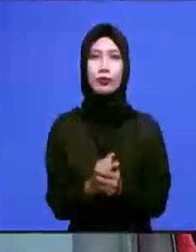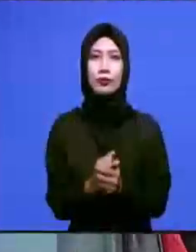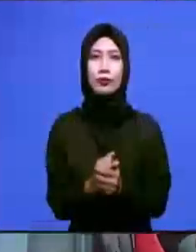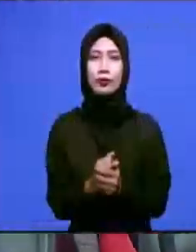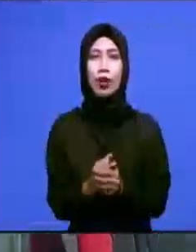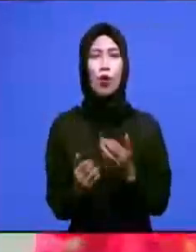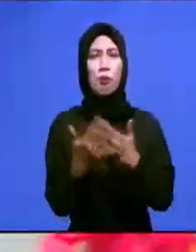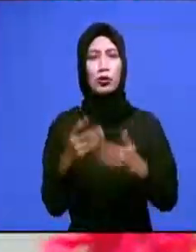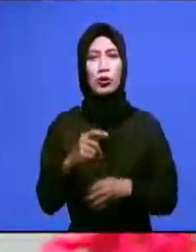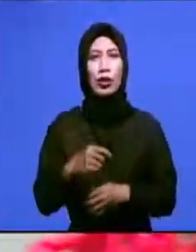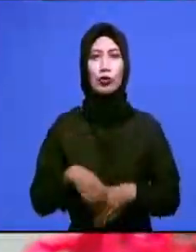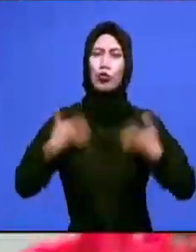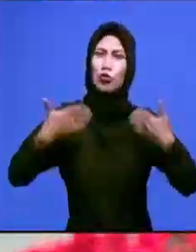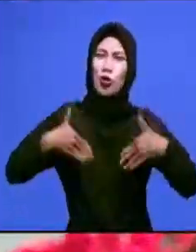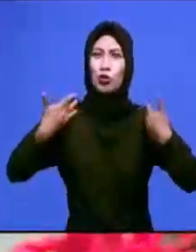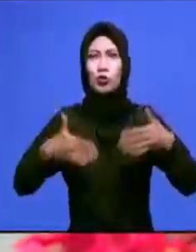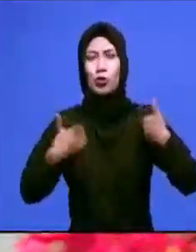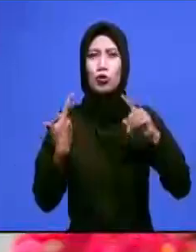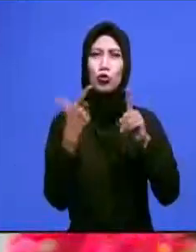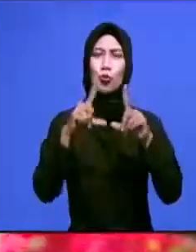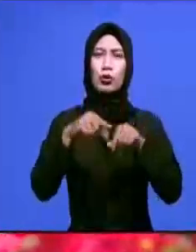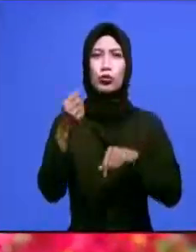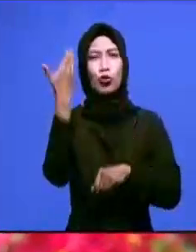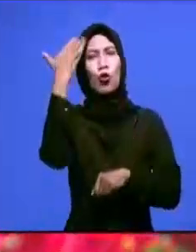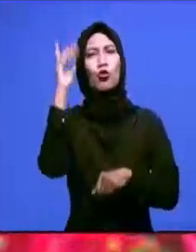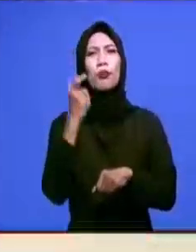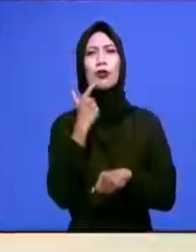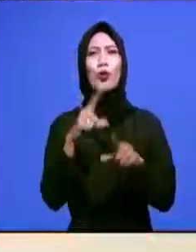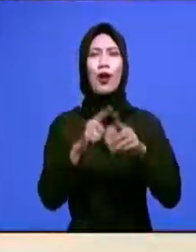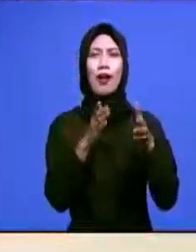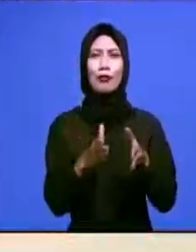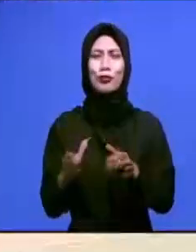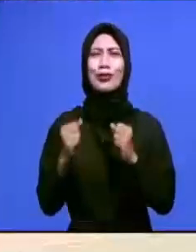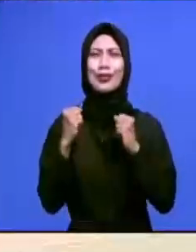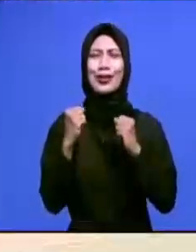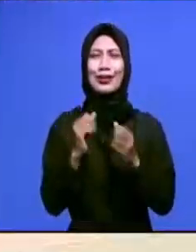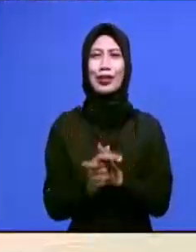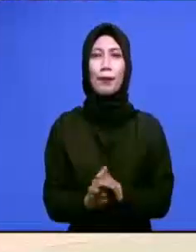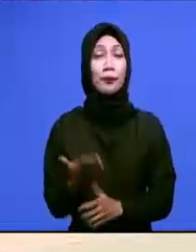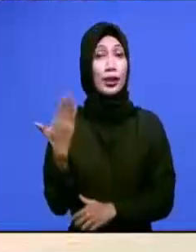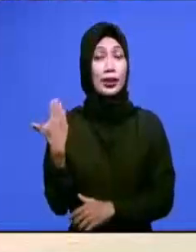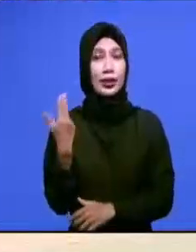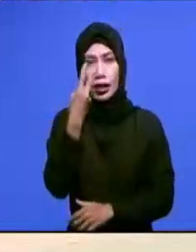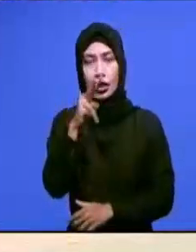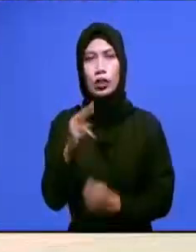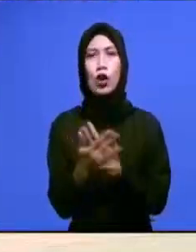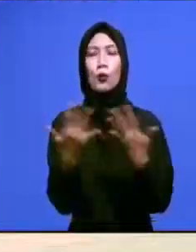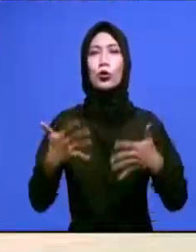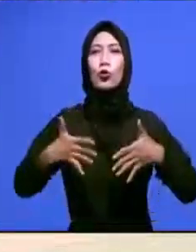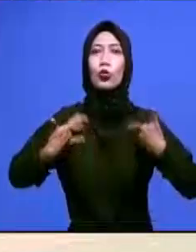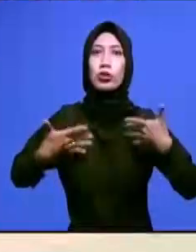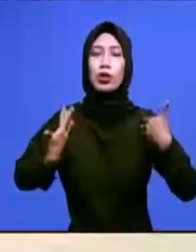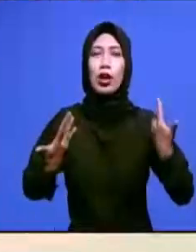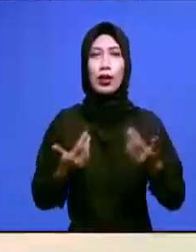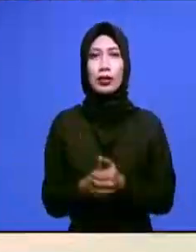hanyut dalam kegembiraan dan melupakan protokol kesehatan. Dan tadi kita lihat bahwa antusias masyarakat sangat luar biasa sekali, gitu